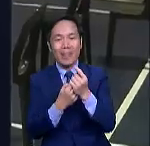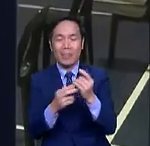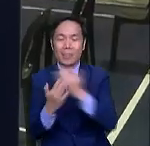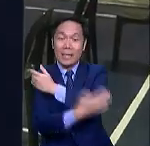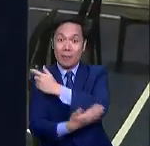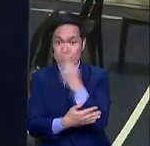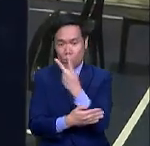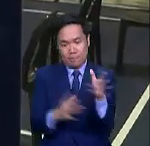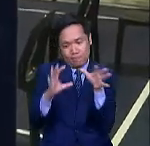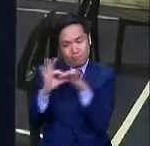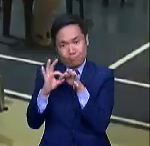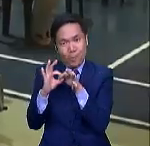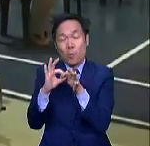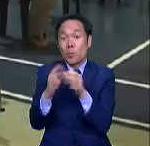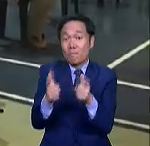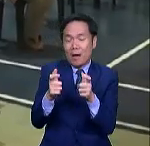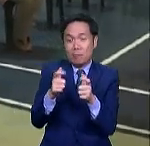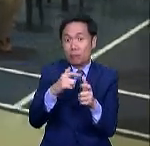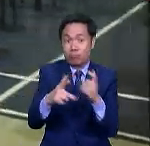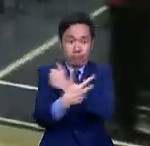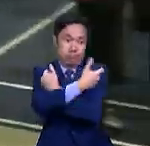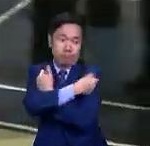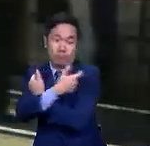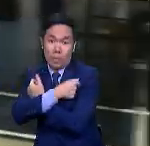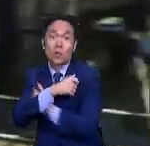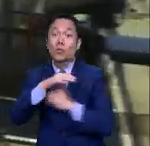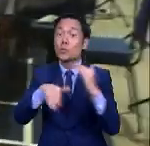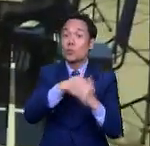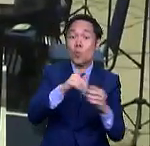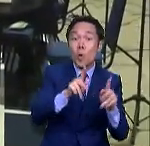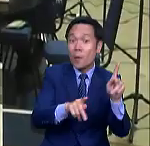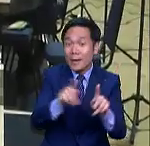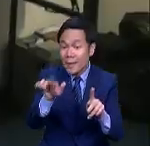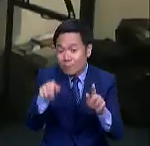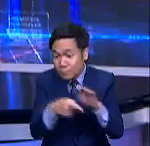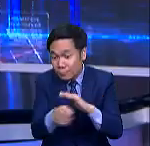membantu menyegerakan program vaksinasi khususnya untuk masyarakat luar bandar.